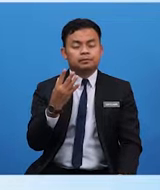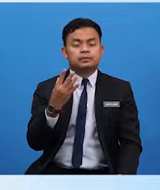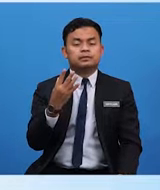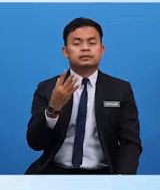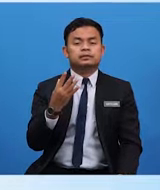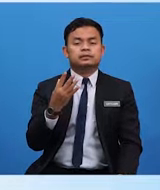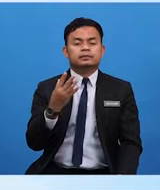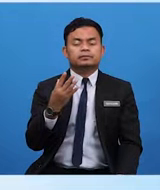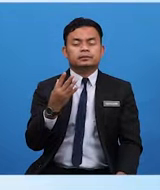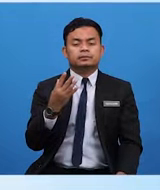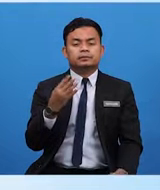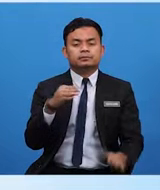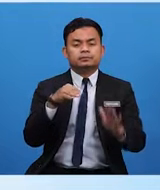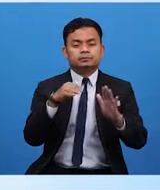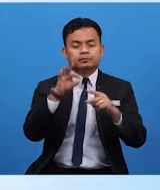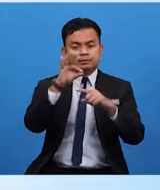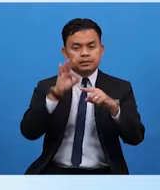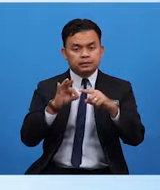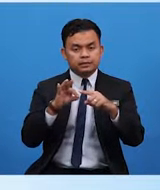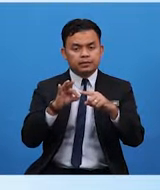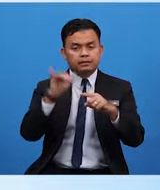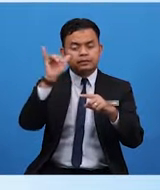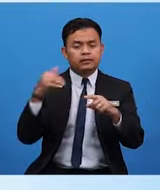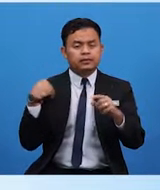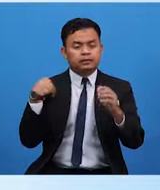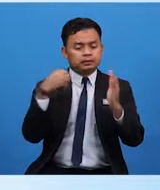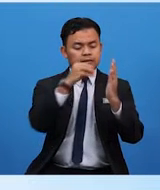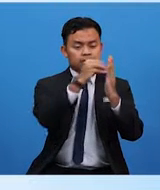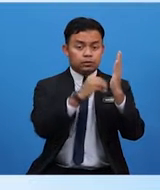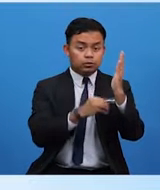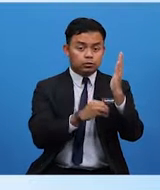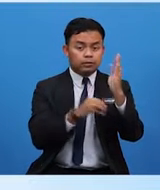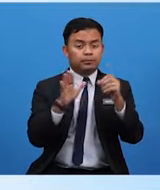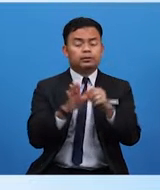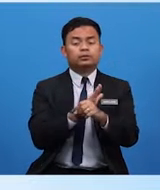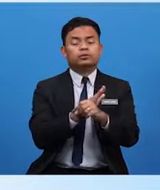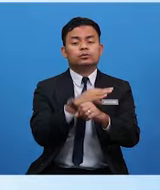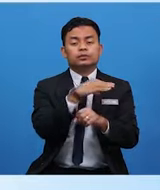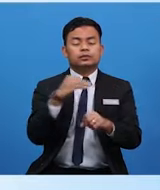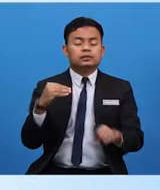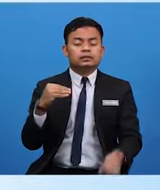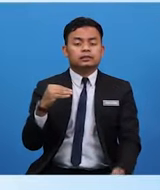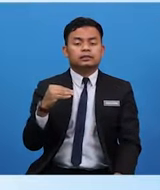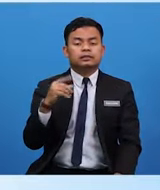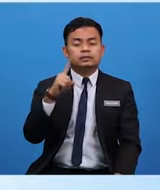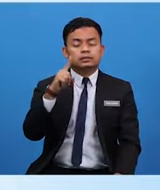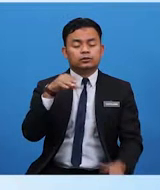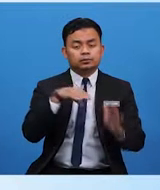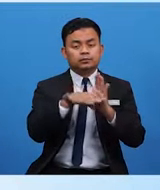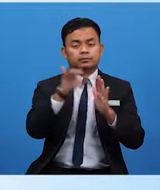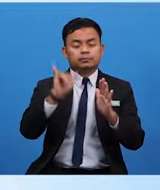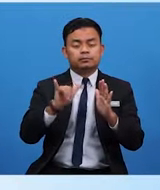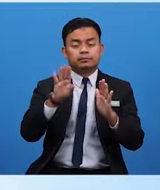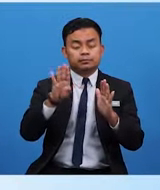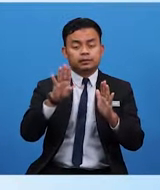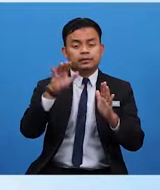penuh dan gambar raja pecahan 1/4 yang tingkat